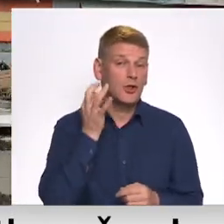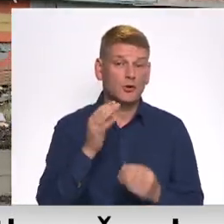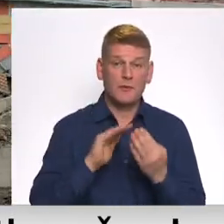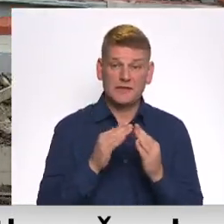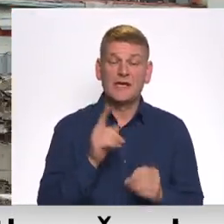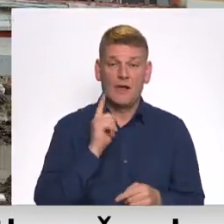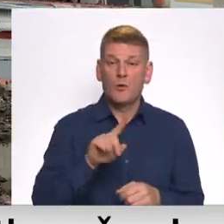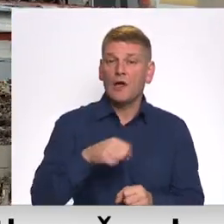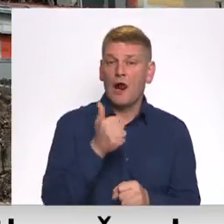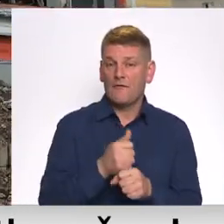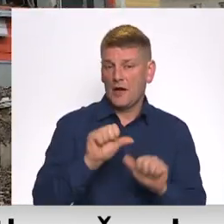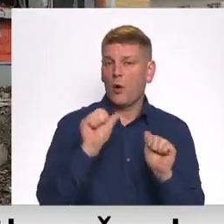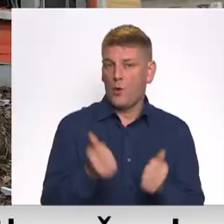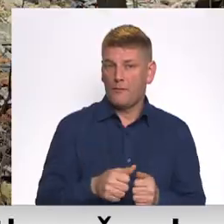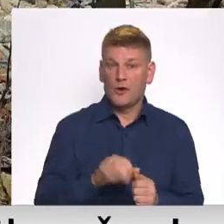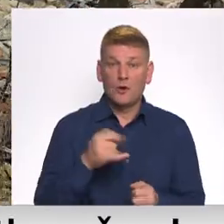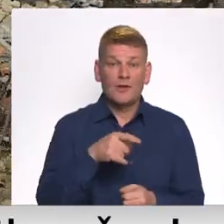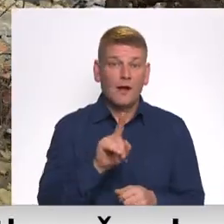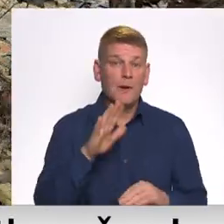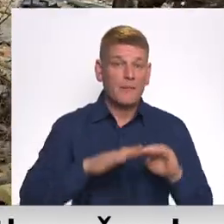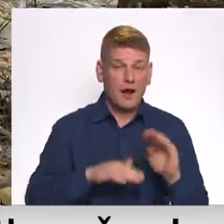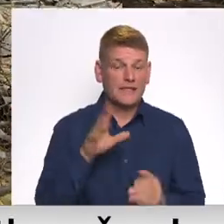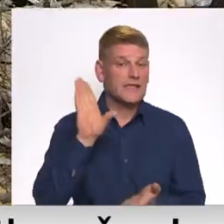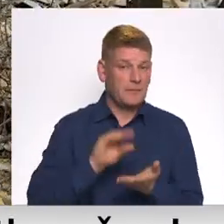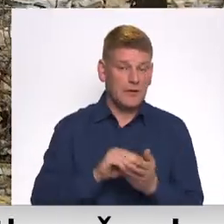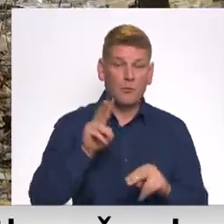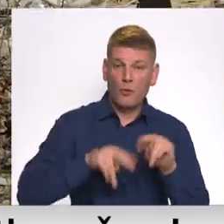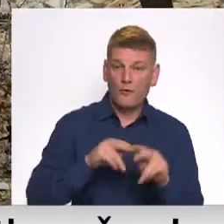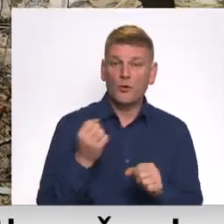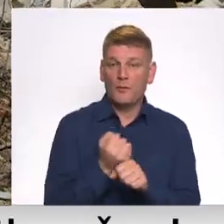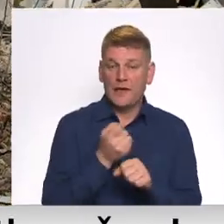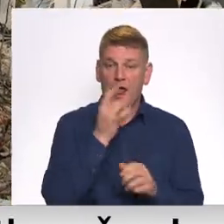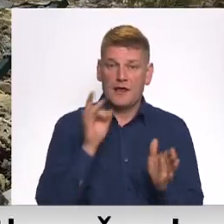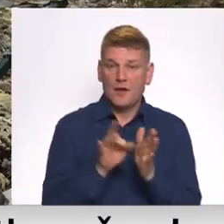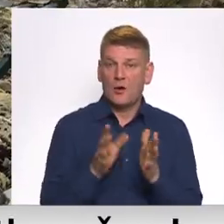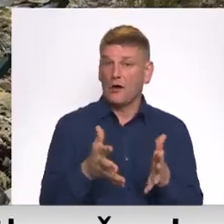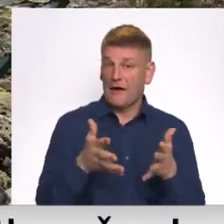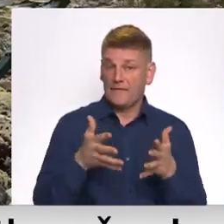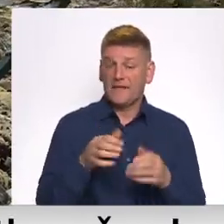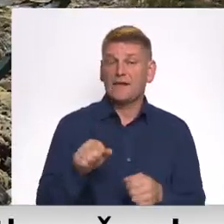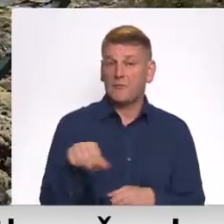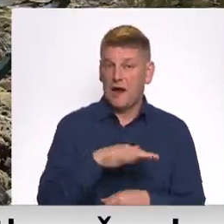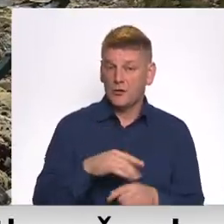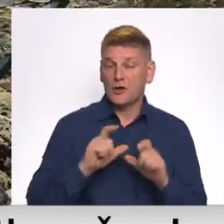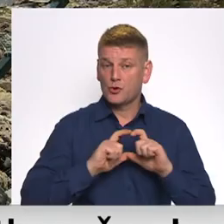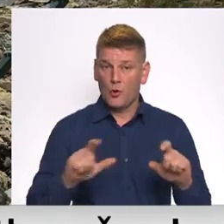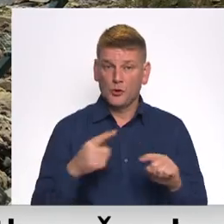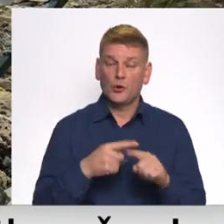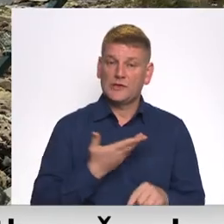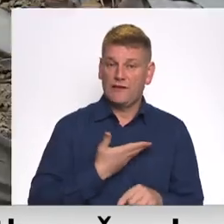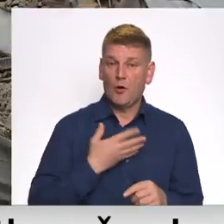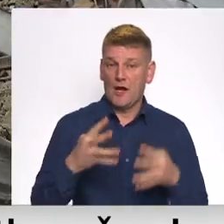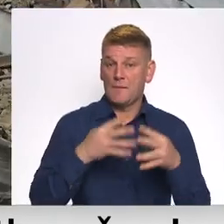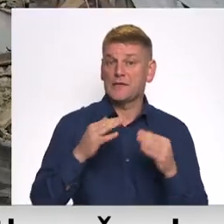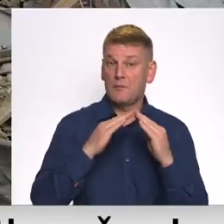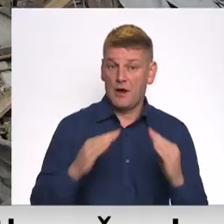būtu jābūt galvenajai lomai, jo tām ir praktiska pieredze būvēt un padarīt energoefektīvus bērnu dārzus, skolas un dzīvojamās